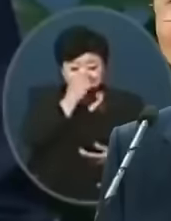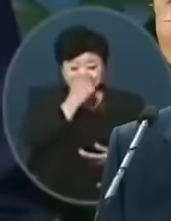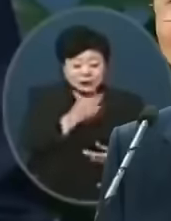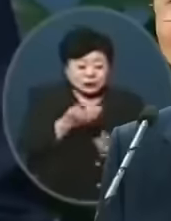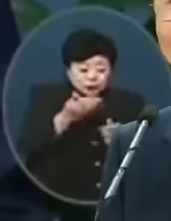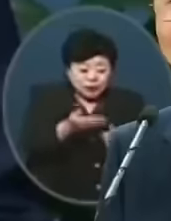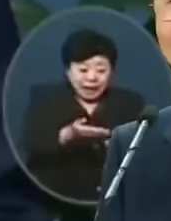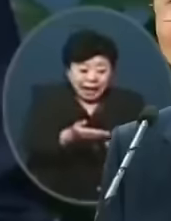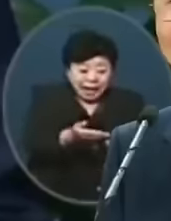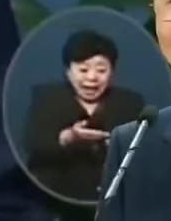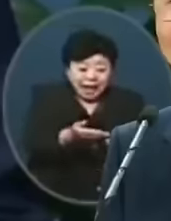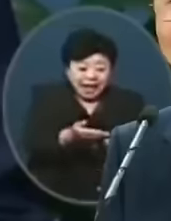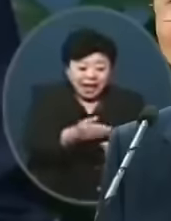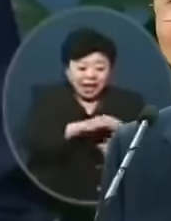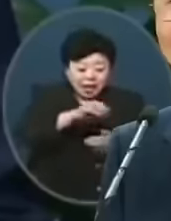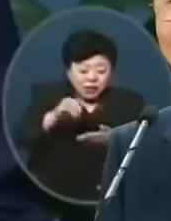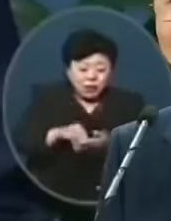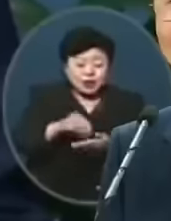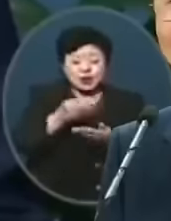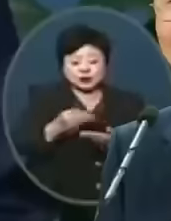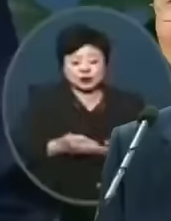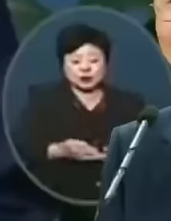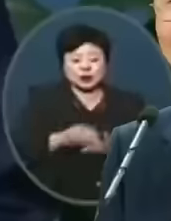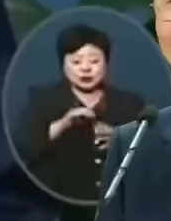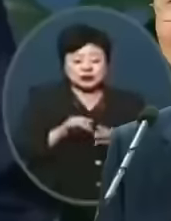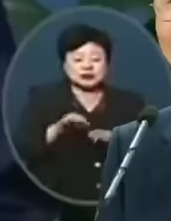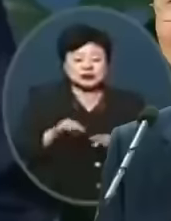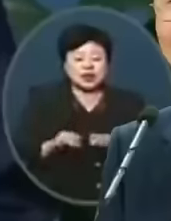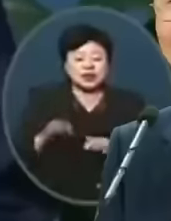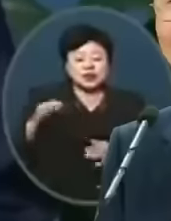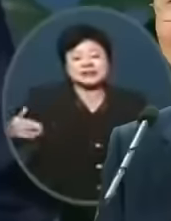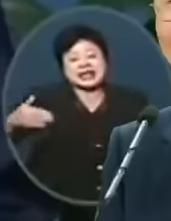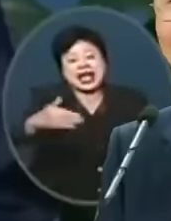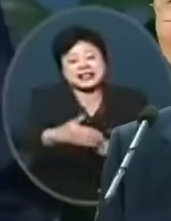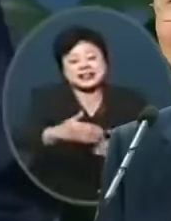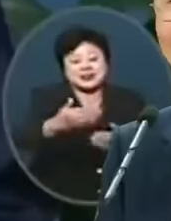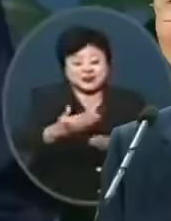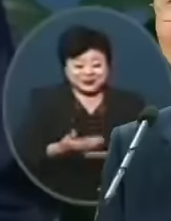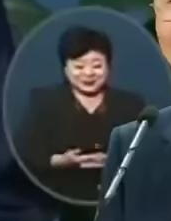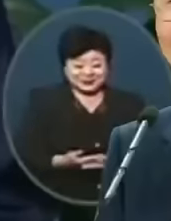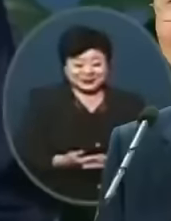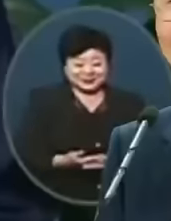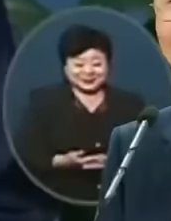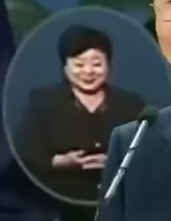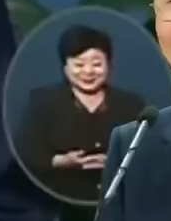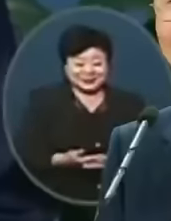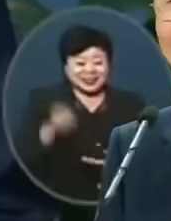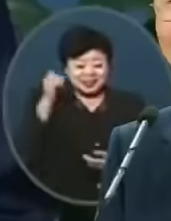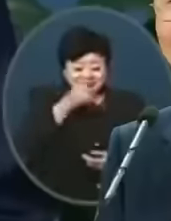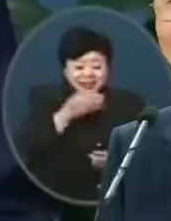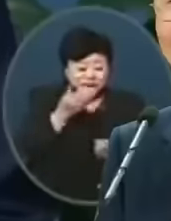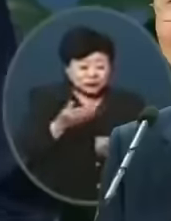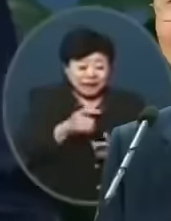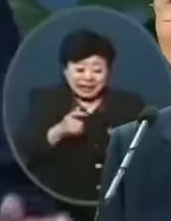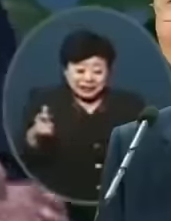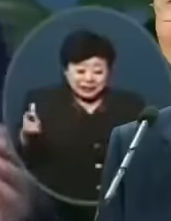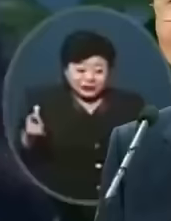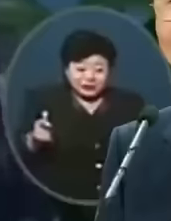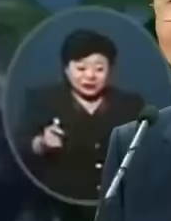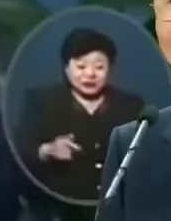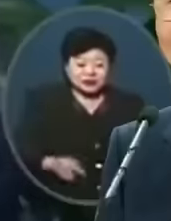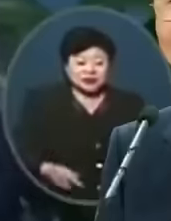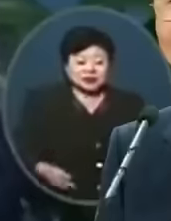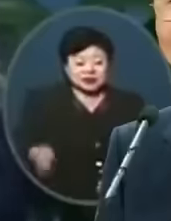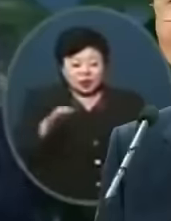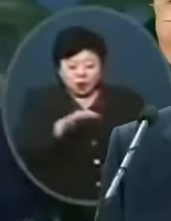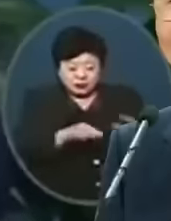주라 그리하면 돌려줄 것이요 곧 후이 되어 흔들어 넘치게 해서 안겨주리라. 그냥 돌려주는 것이 아니라 후이